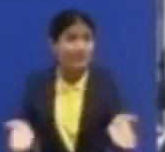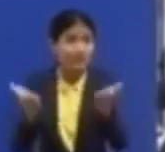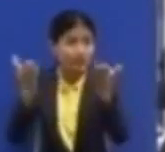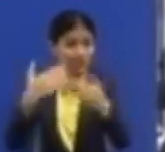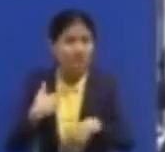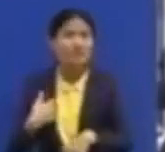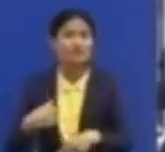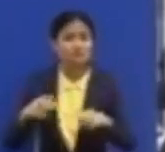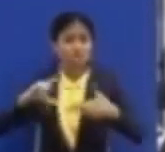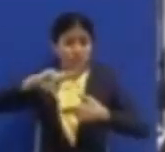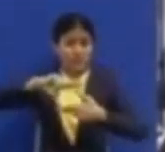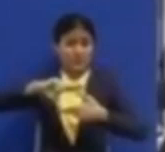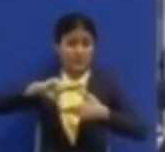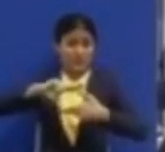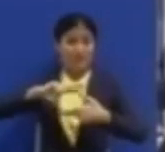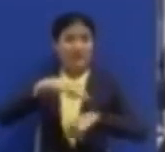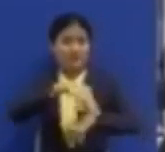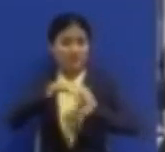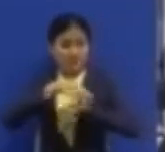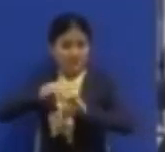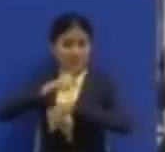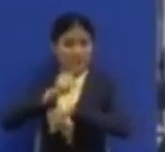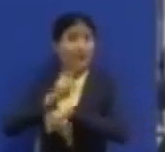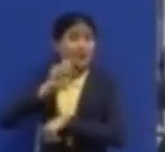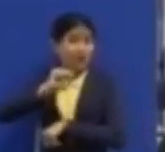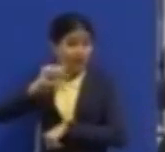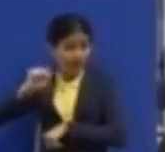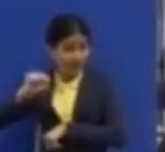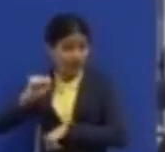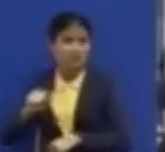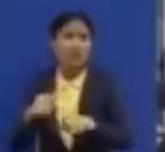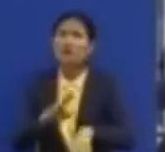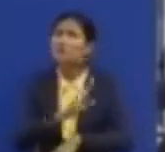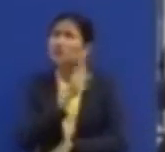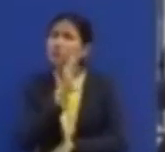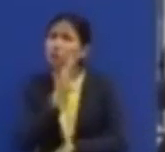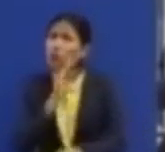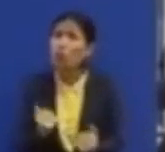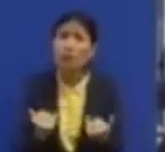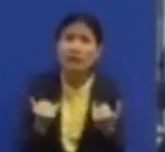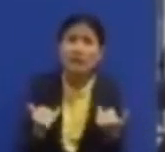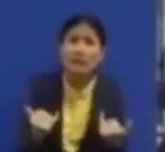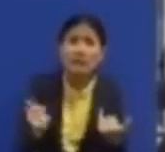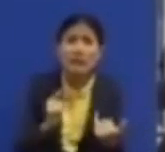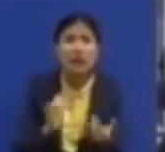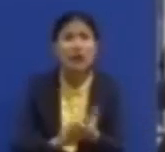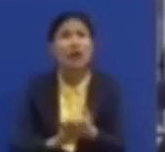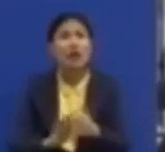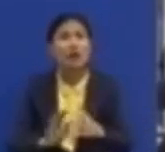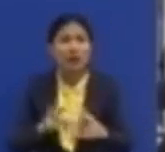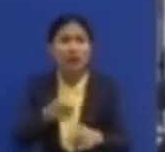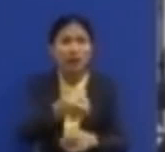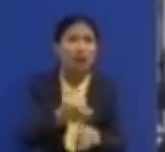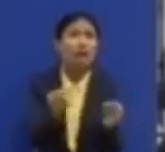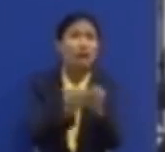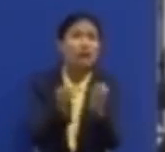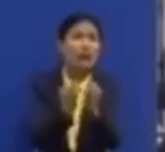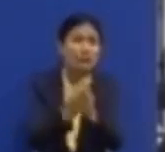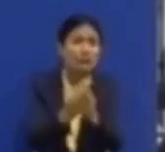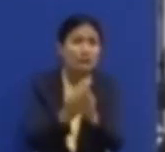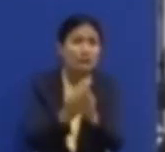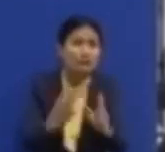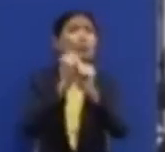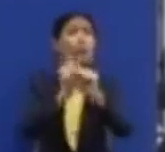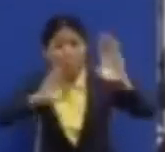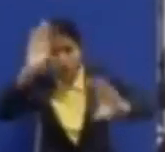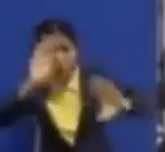เพราะฉะนั้นถ้าเผื่อวันนี้เราปล่อยให้มีการโหวตซึ่งเรายังไม่ได้กลับมติเลย